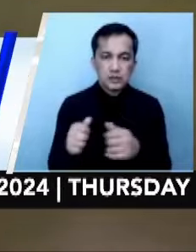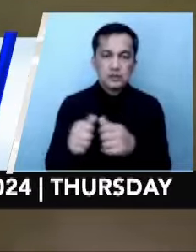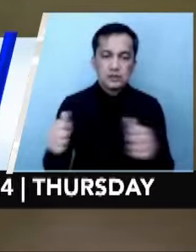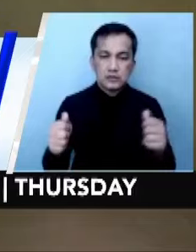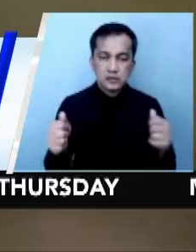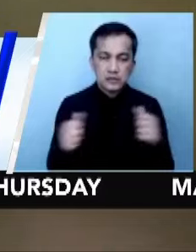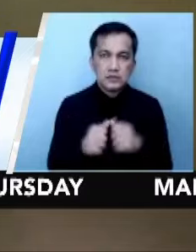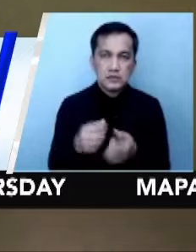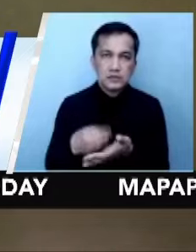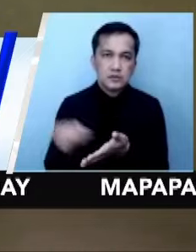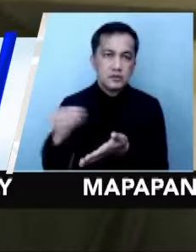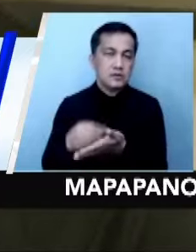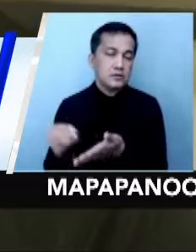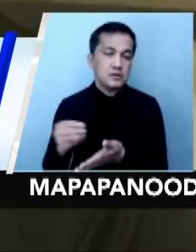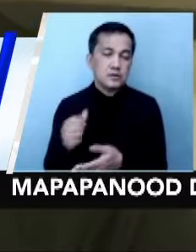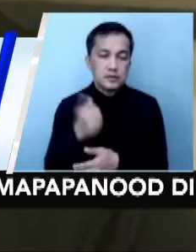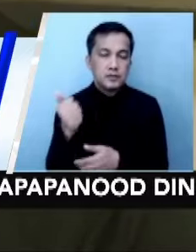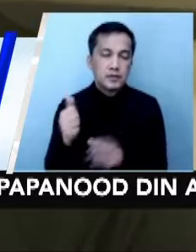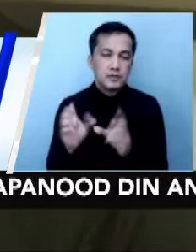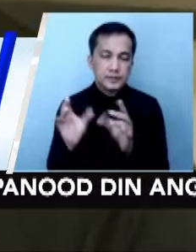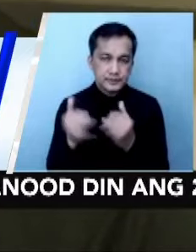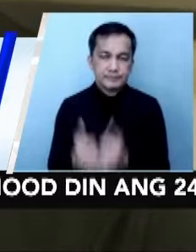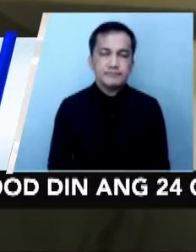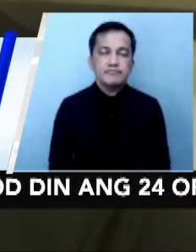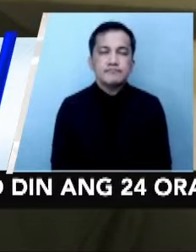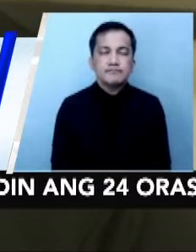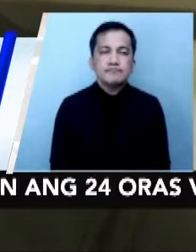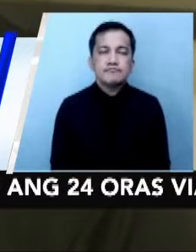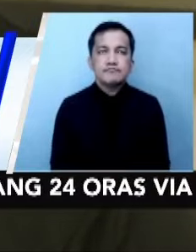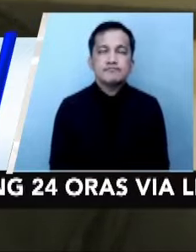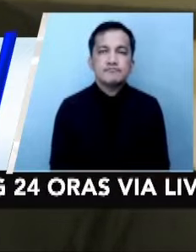ibang company. Ay naging ano po yun,